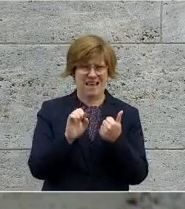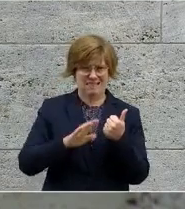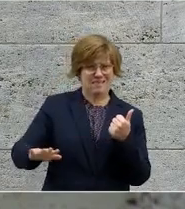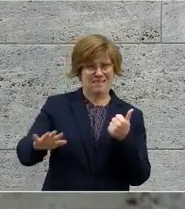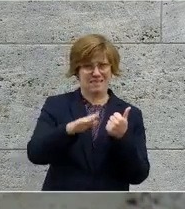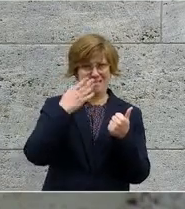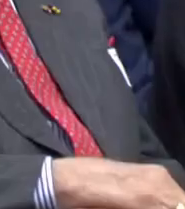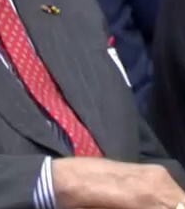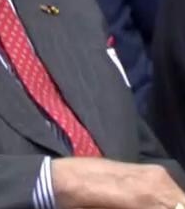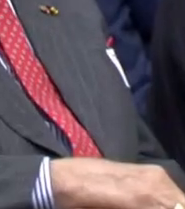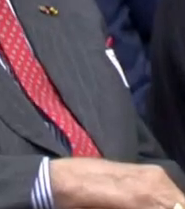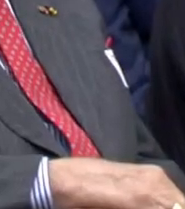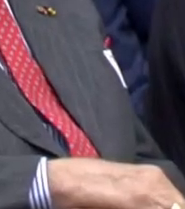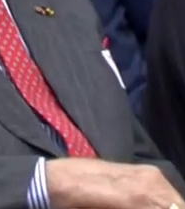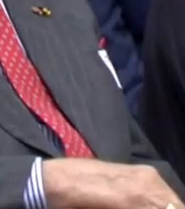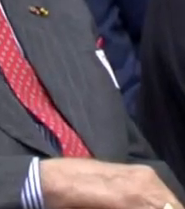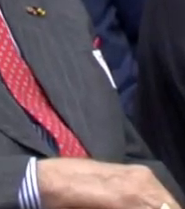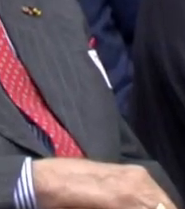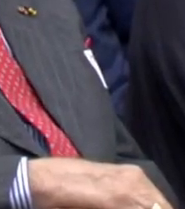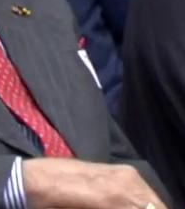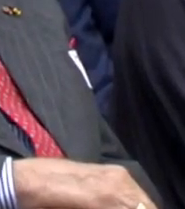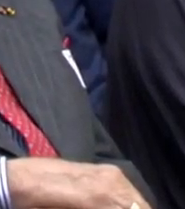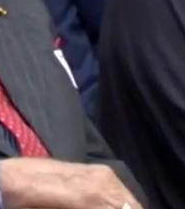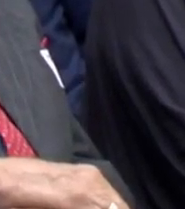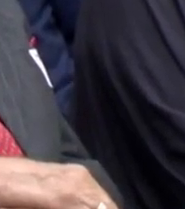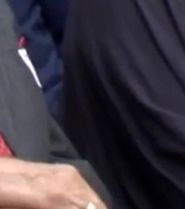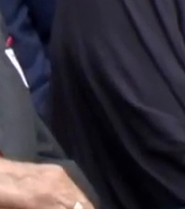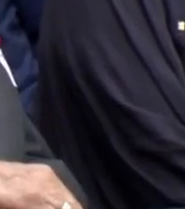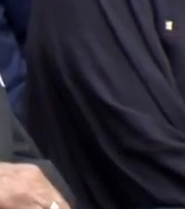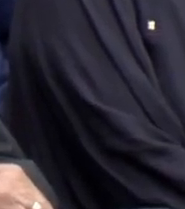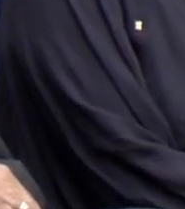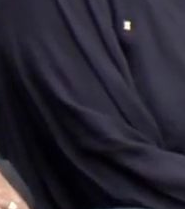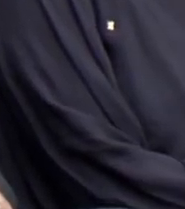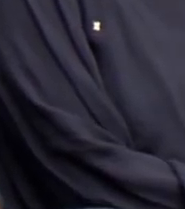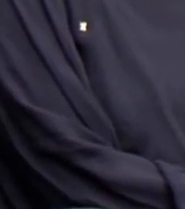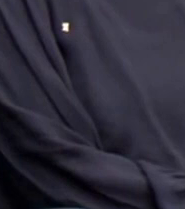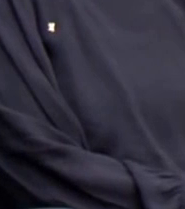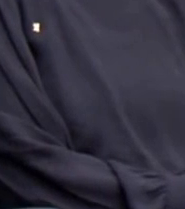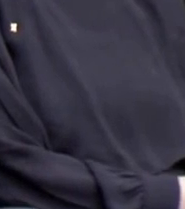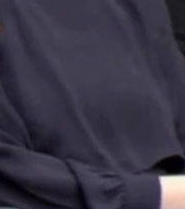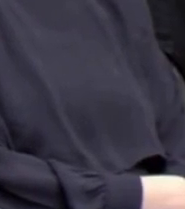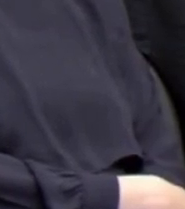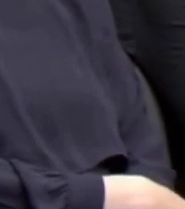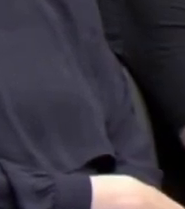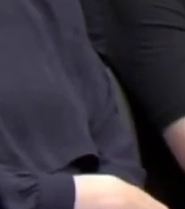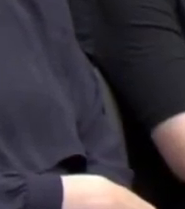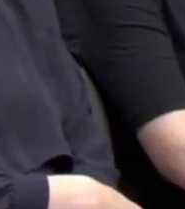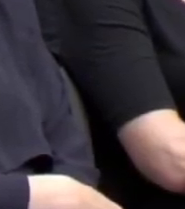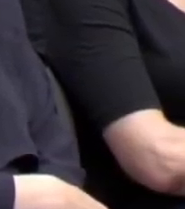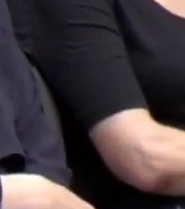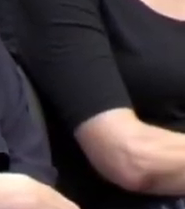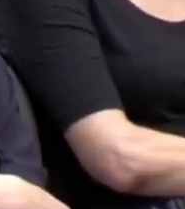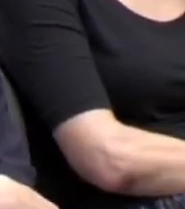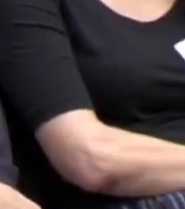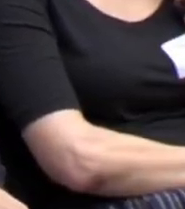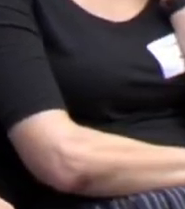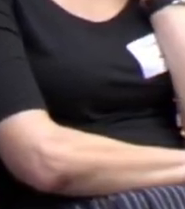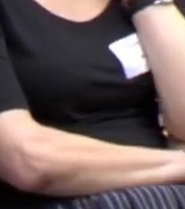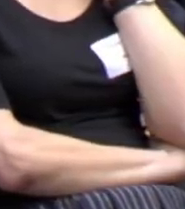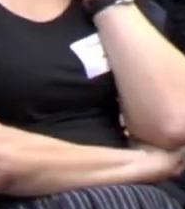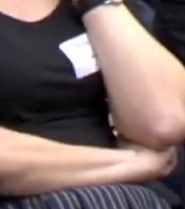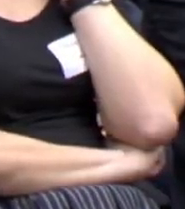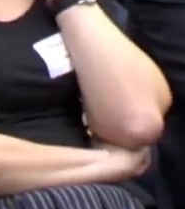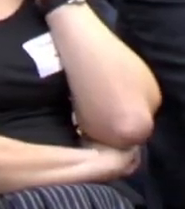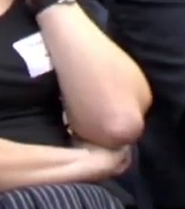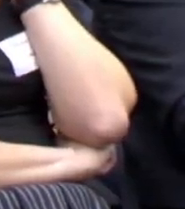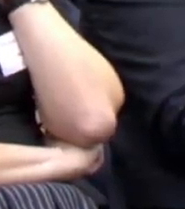NS-Regimes beendet und nach ihren eigenen Worten die Majestät des Rechts wiederhergestellt werden mussten. Und